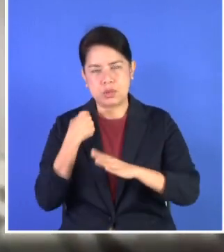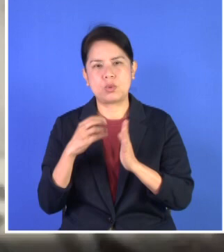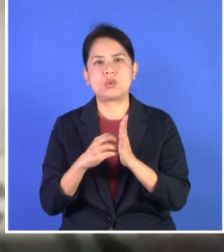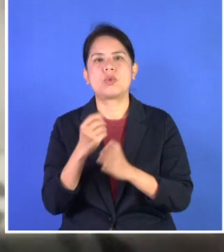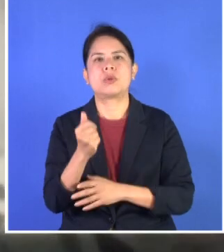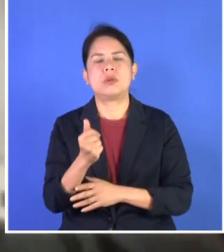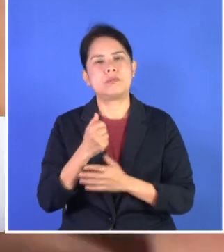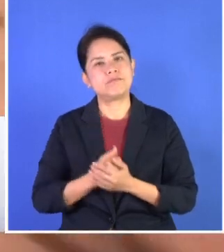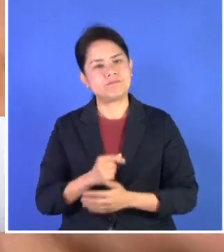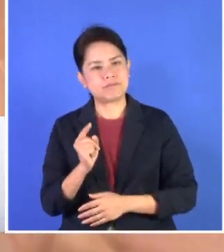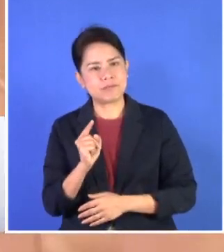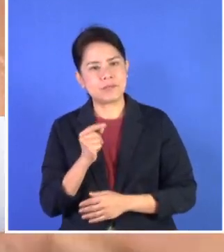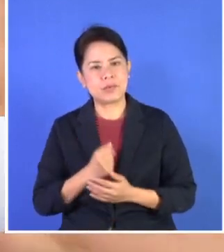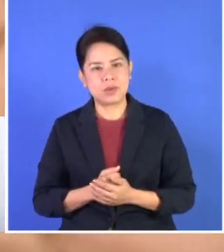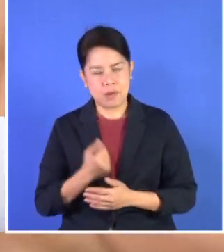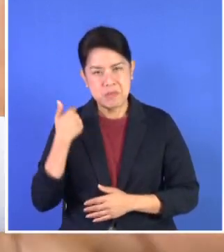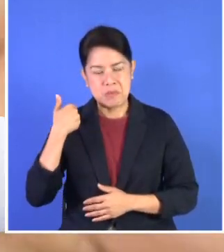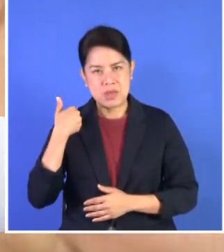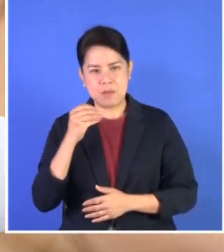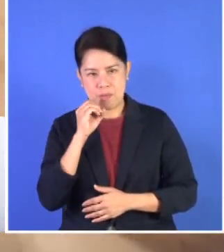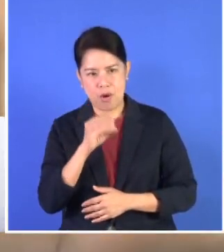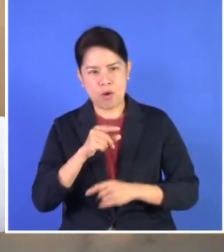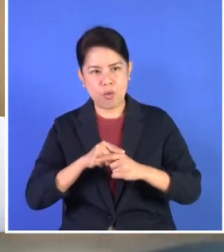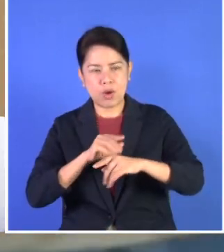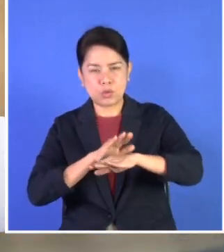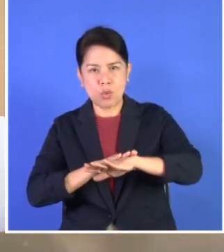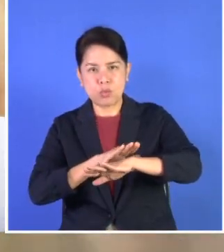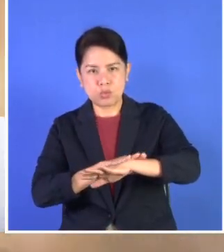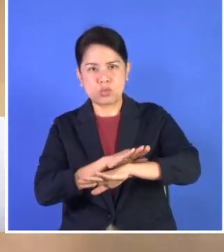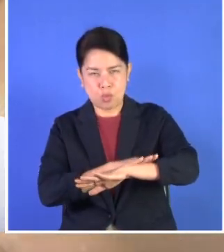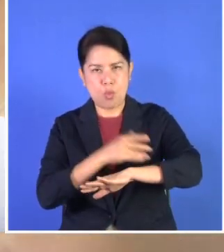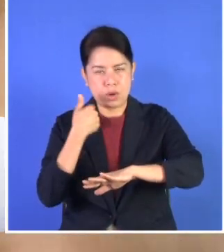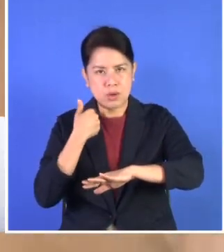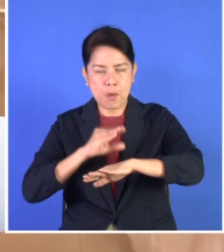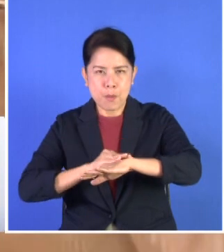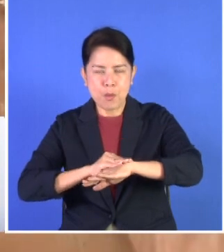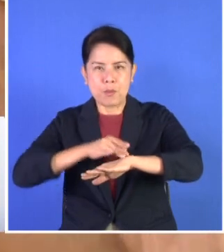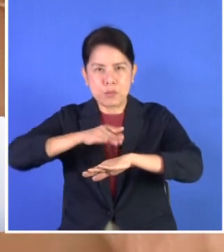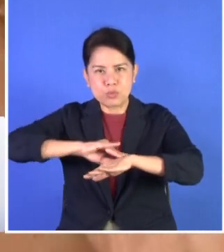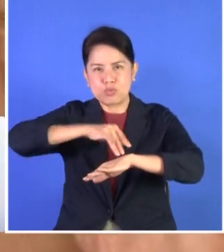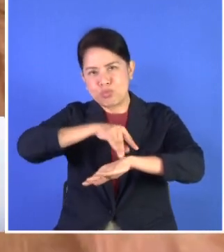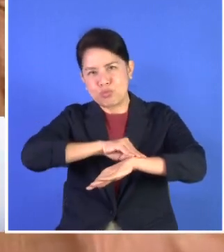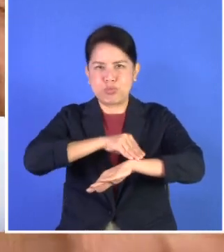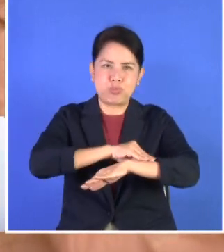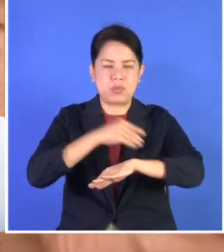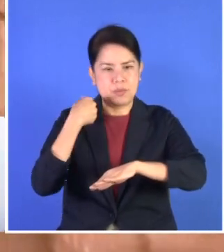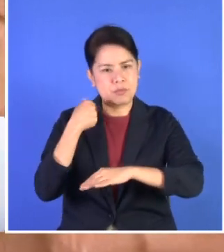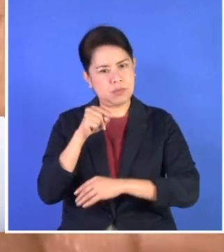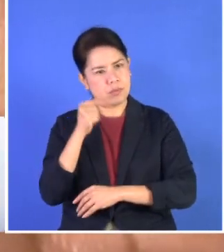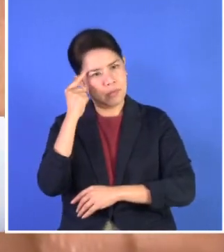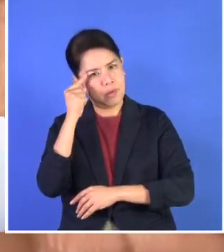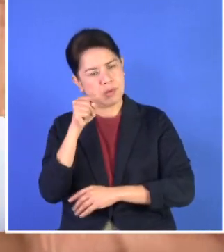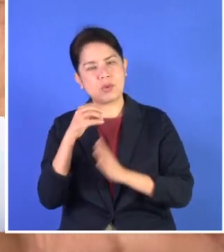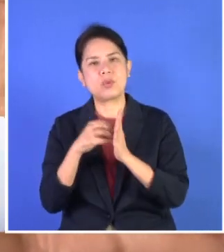เออมีมีเหมือนกันก็เคยนวดนะนวดทั้ง 2ตัวเลยนะคะเออก็เลยเชื่อว่าเจ้า 2ตัวเมาแล้วก็จะ